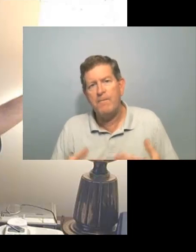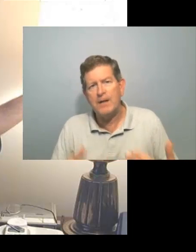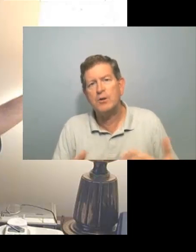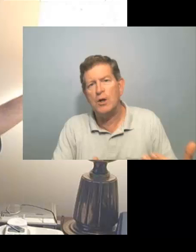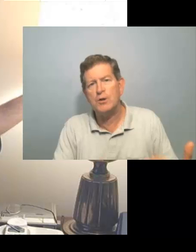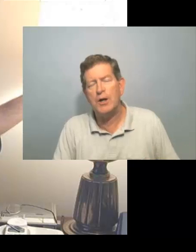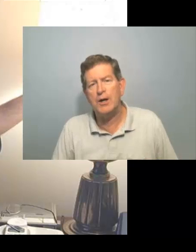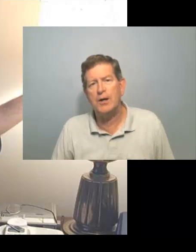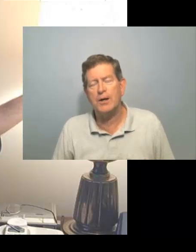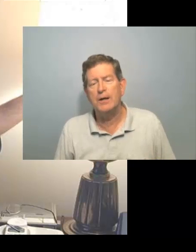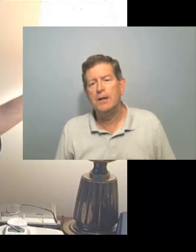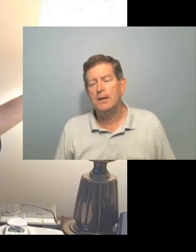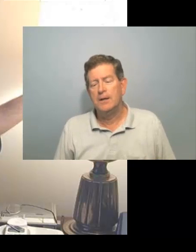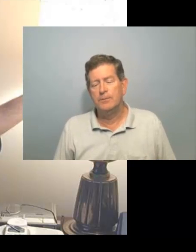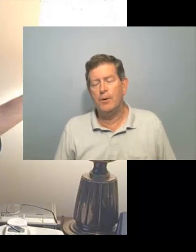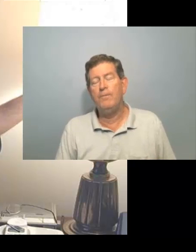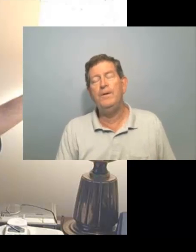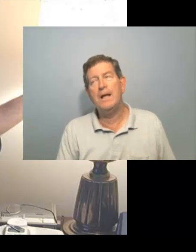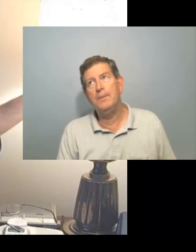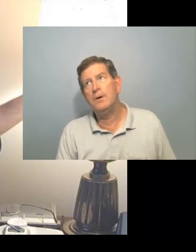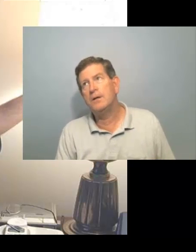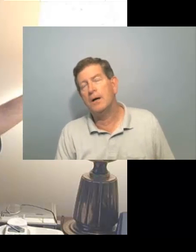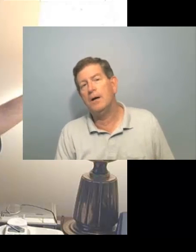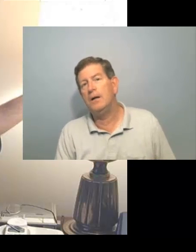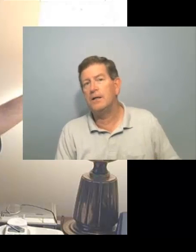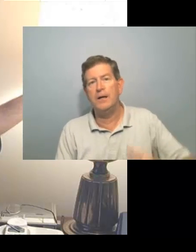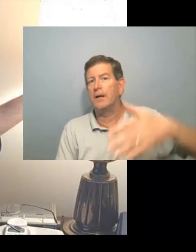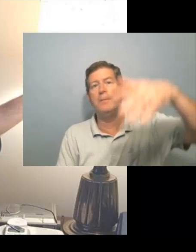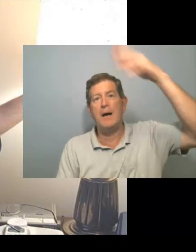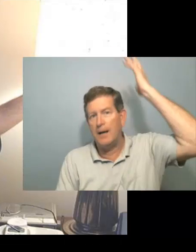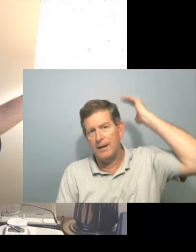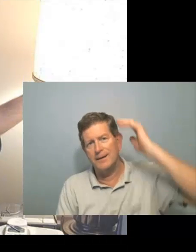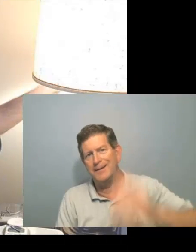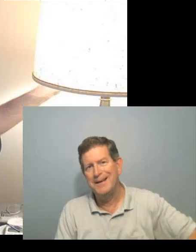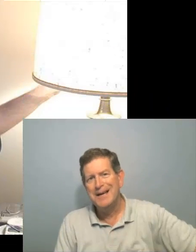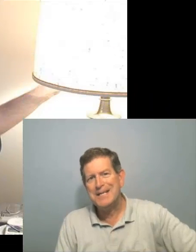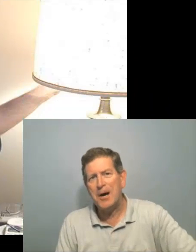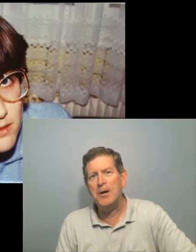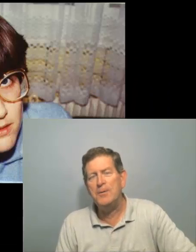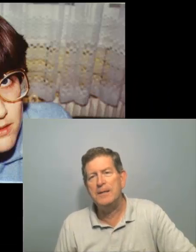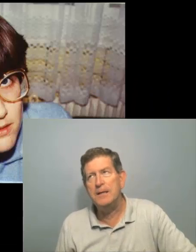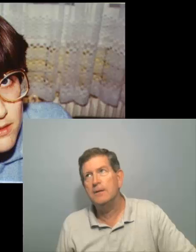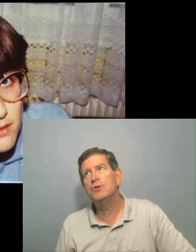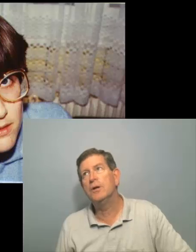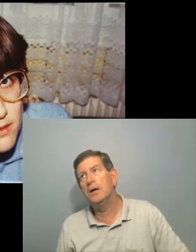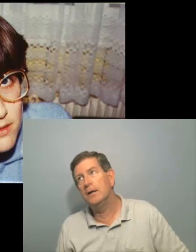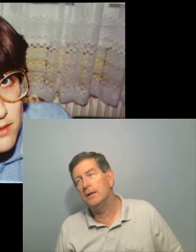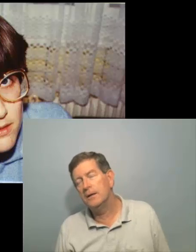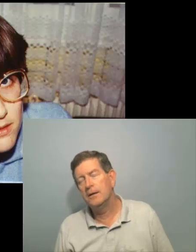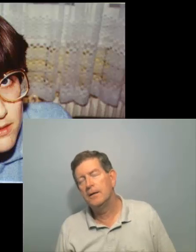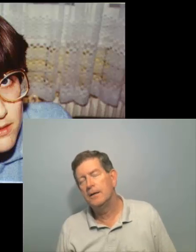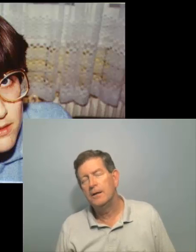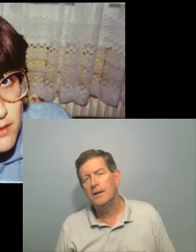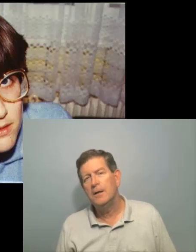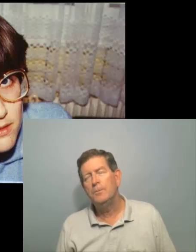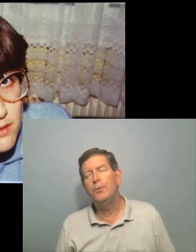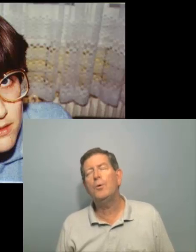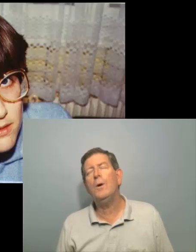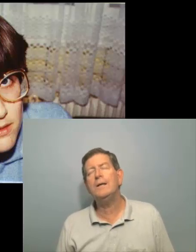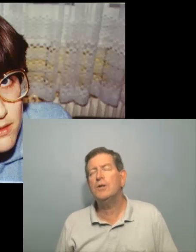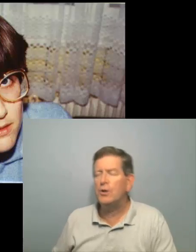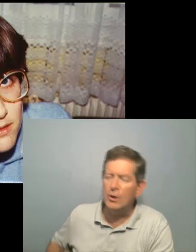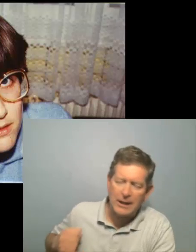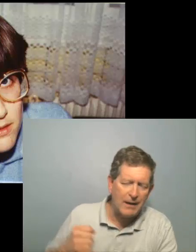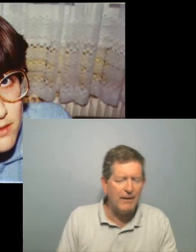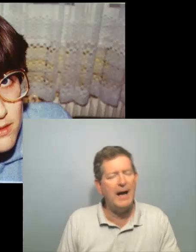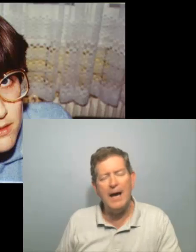heures, à 22 heures. Bon, finalement, Carole, qui en a marre, Carole lui dit, John,